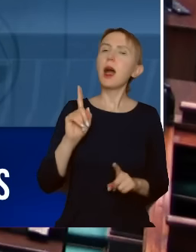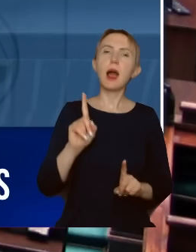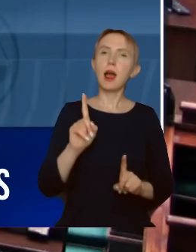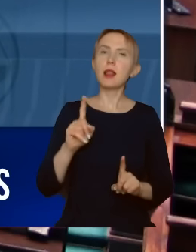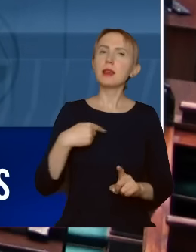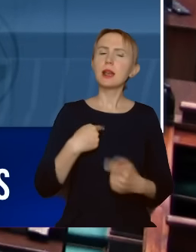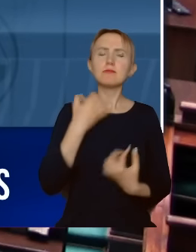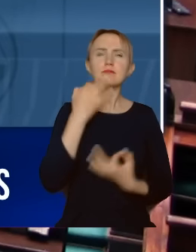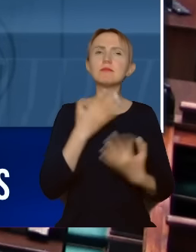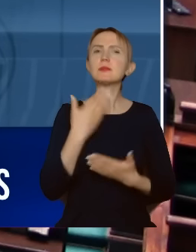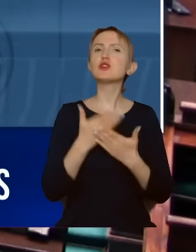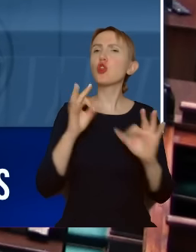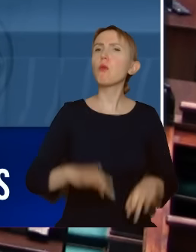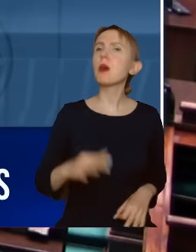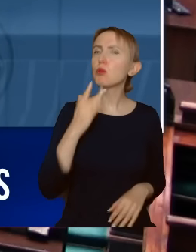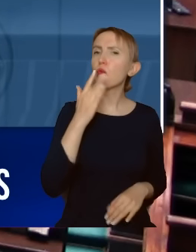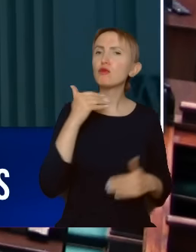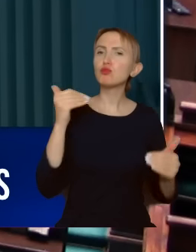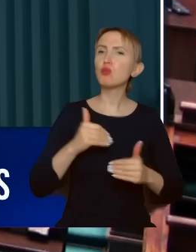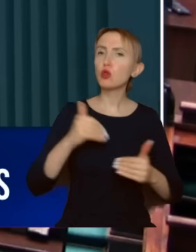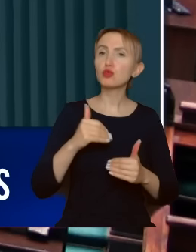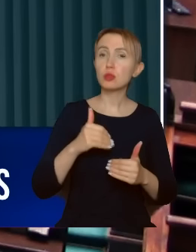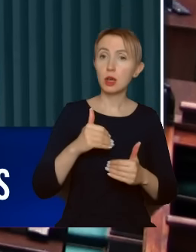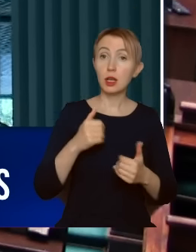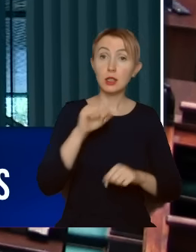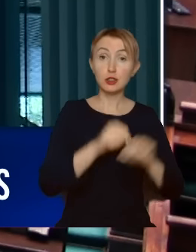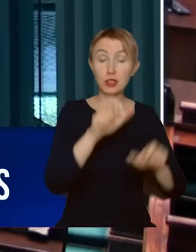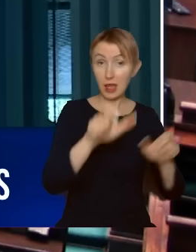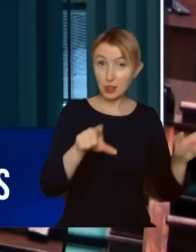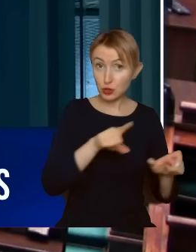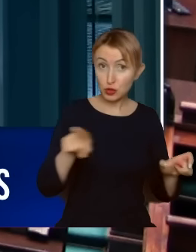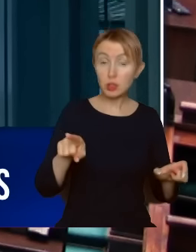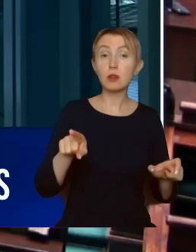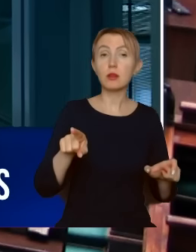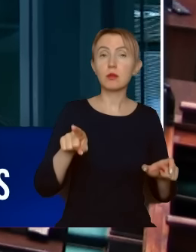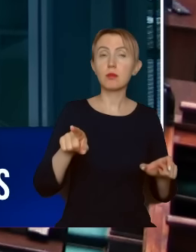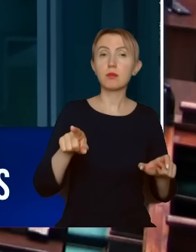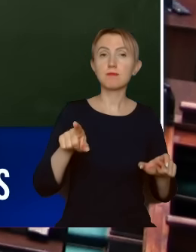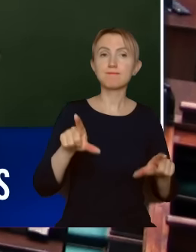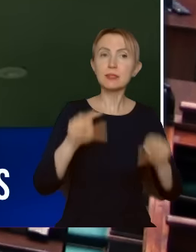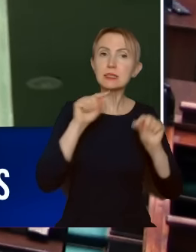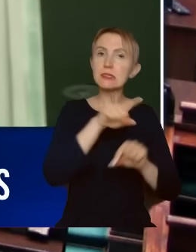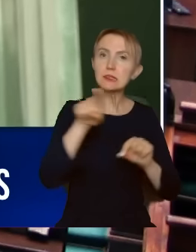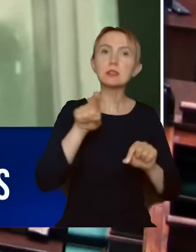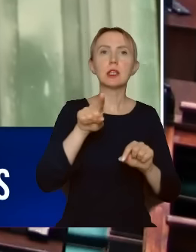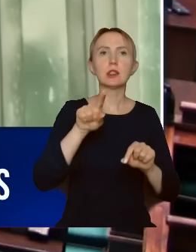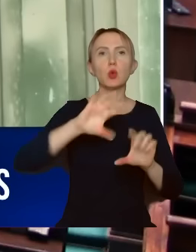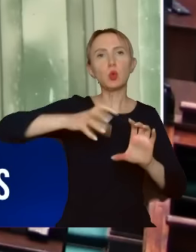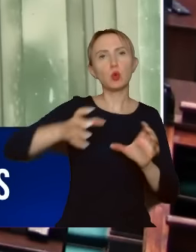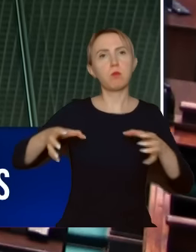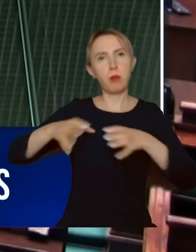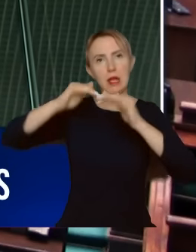zamknąć mówi że można tych sędziów klasyfikować jako jakąś specjalnie podgrupę nadając